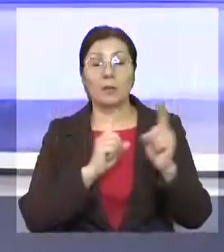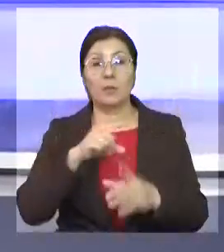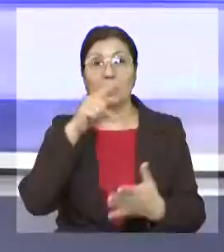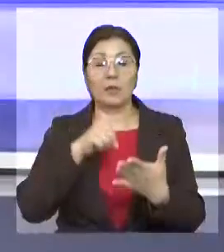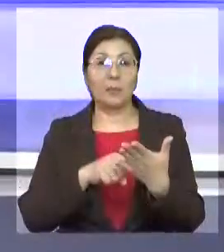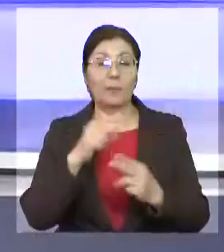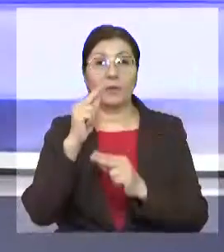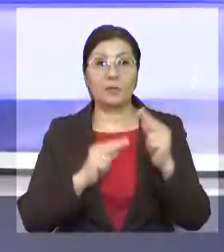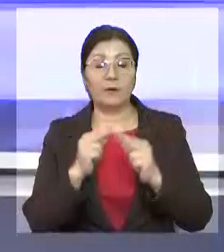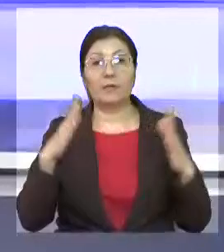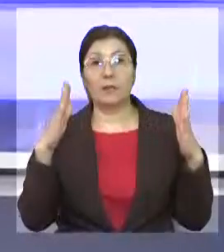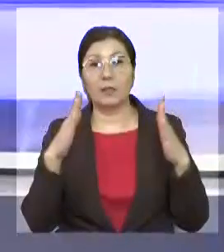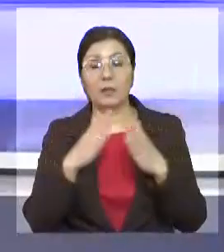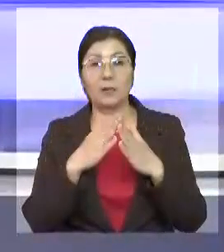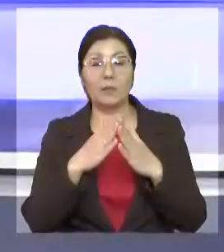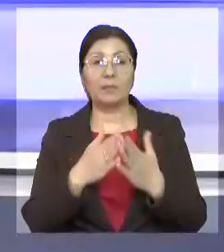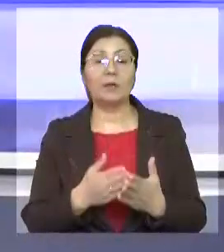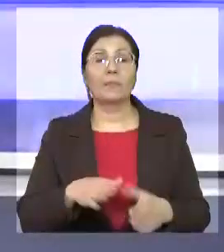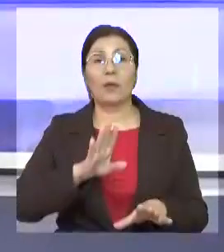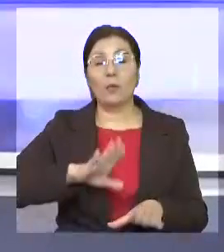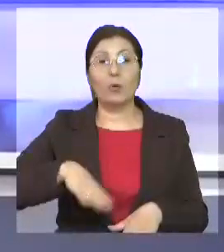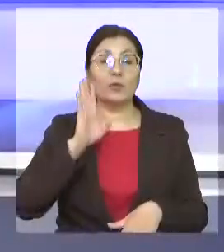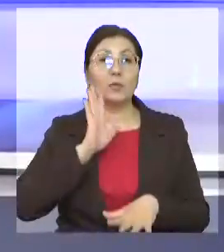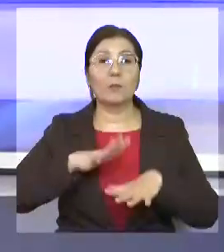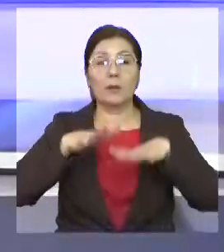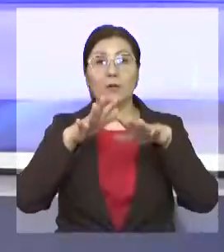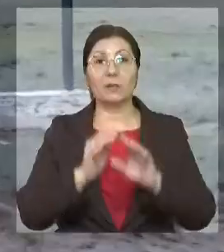вопросам восстановления жилья и инфраструктуры после паводков.